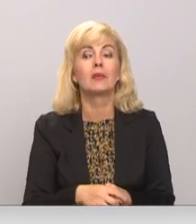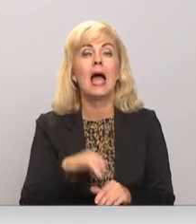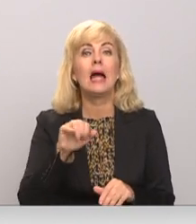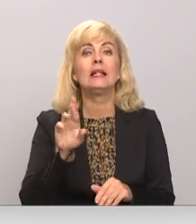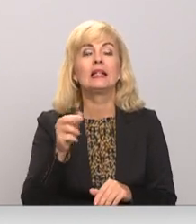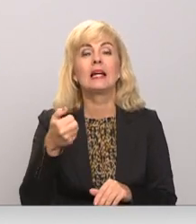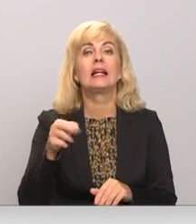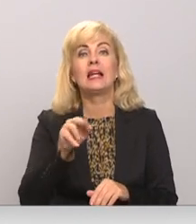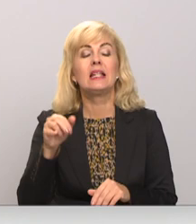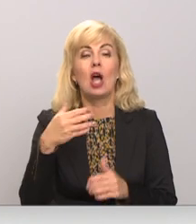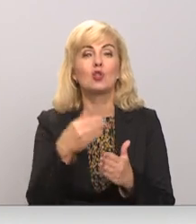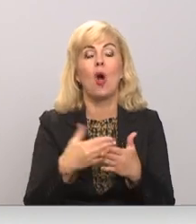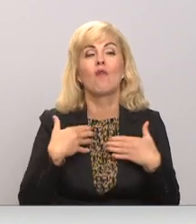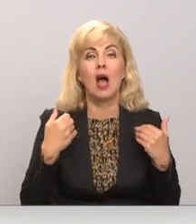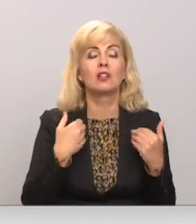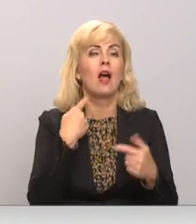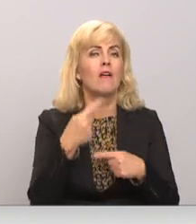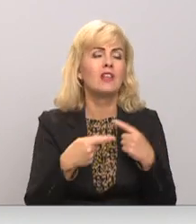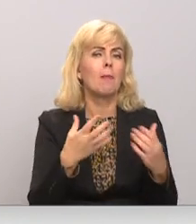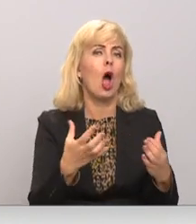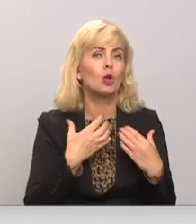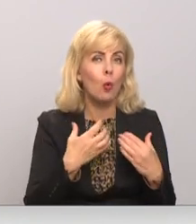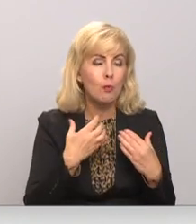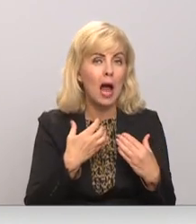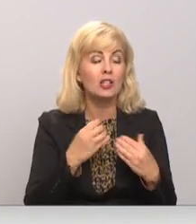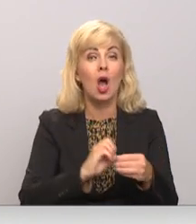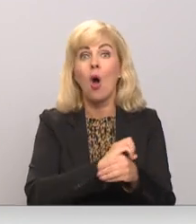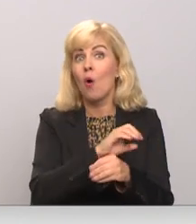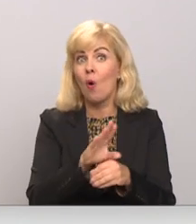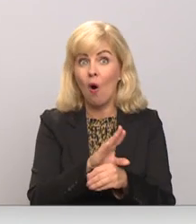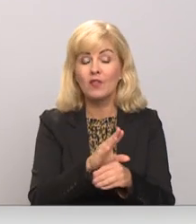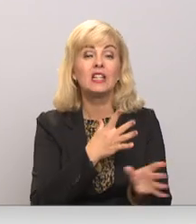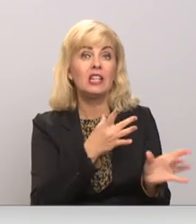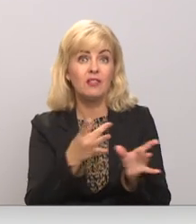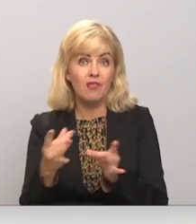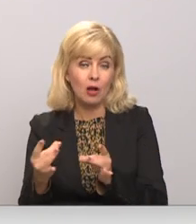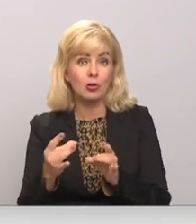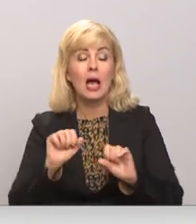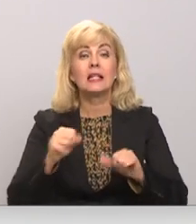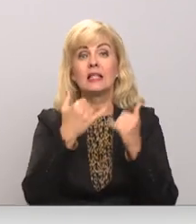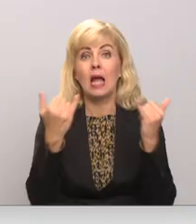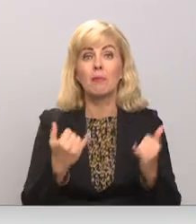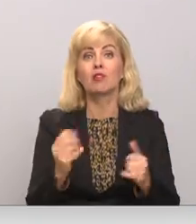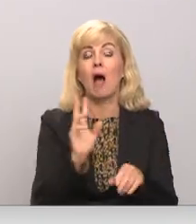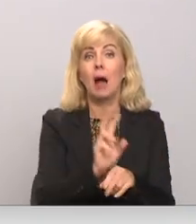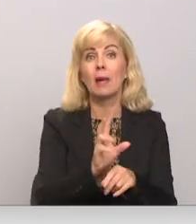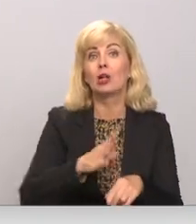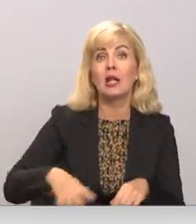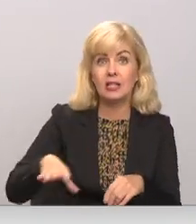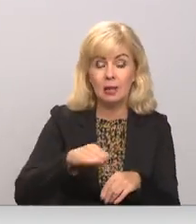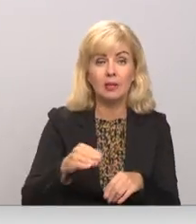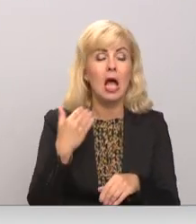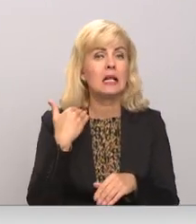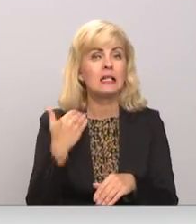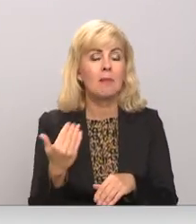Ingrīda Baļķone savu veselību vienmēr uzpasēja, bet pieļauja, ka ar COVID-19 inficējusies Ziemassvētkos apmeklējot ģimeni.